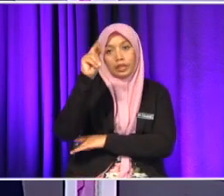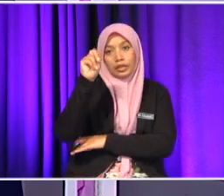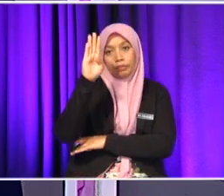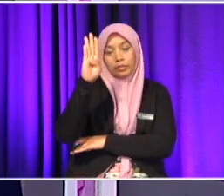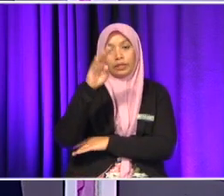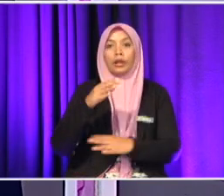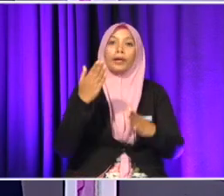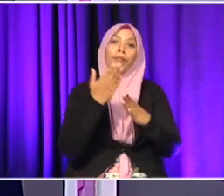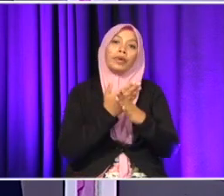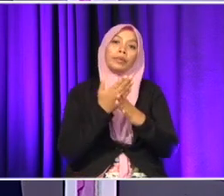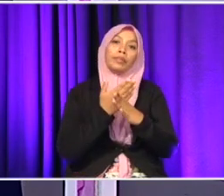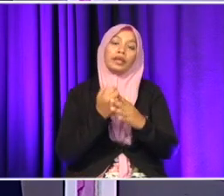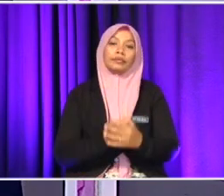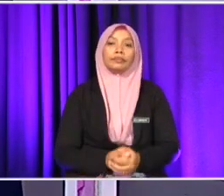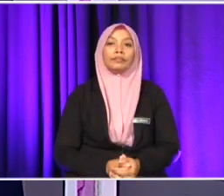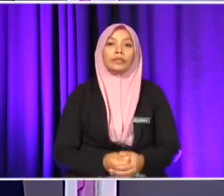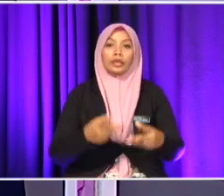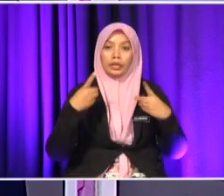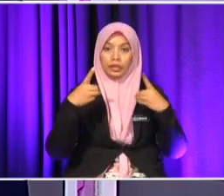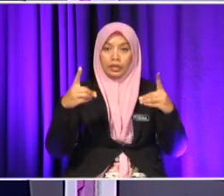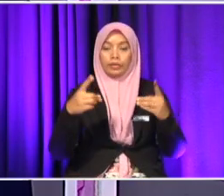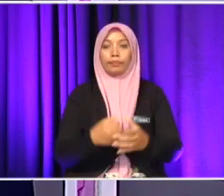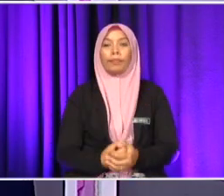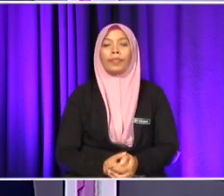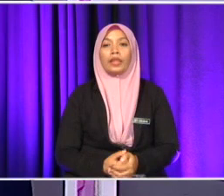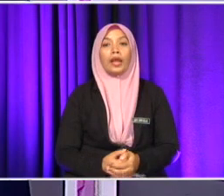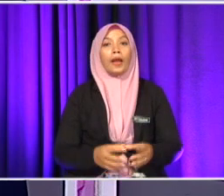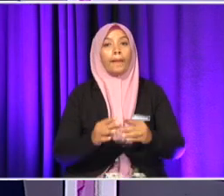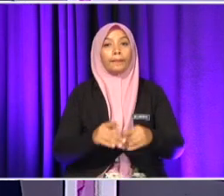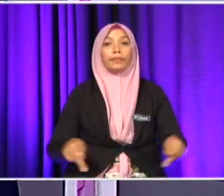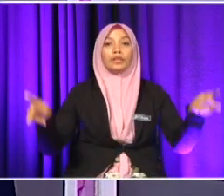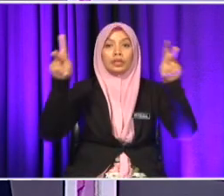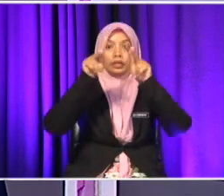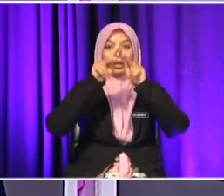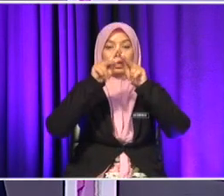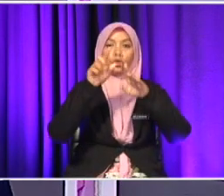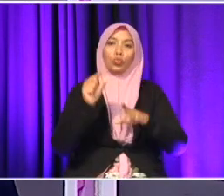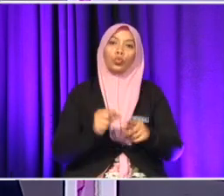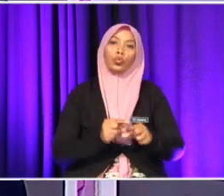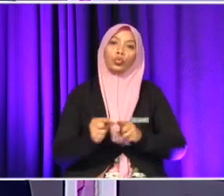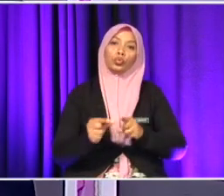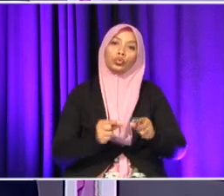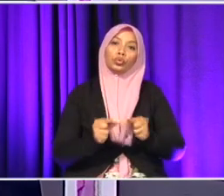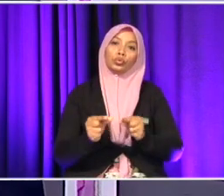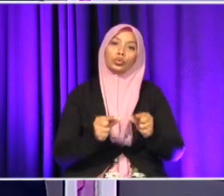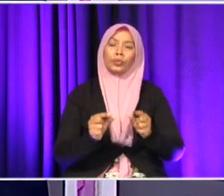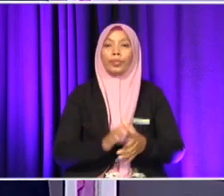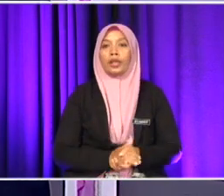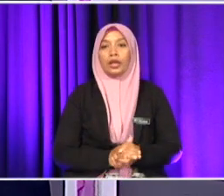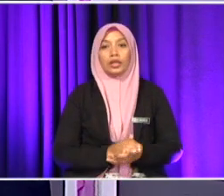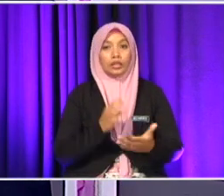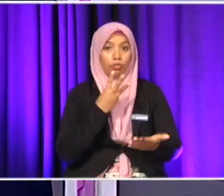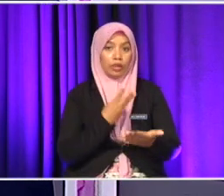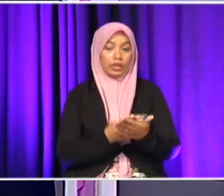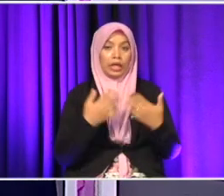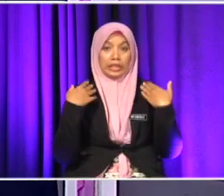bang bang pedagang anda betul oke Kemudian yang kedua tentang kepentingan pengusahaan keuangan Oke ada empat kepentingan pengurusan